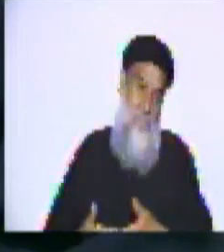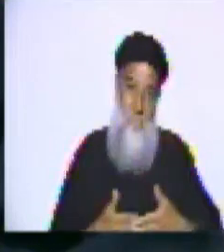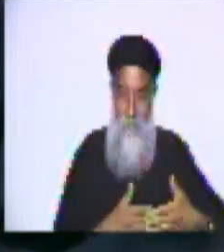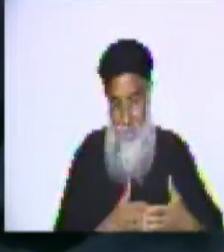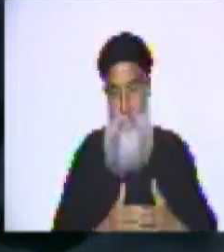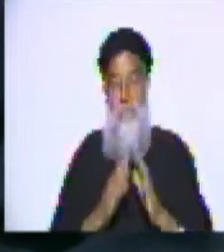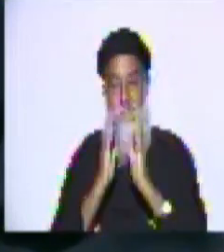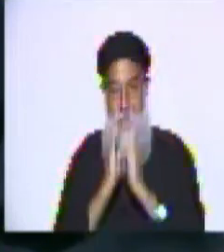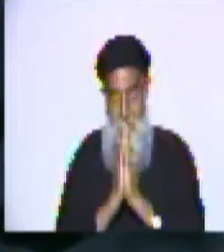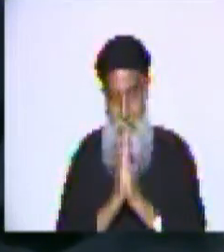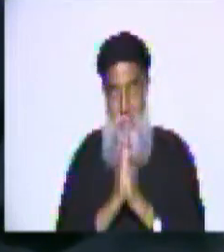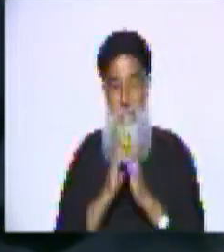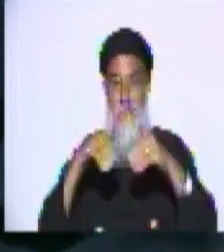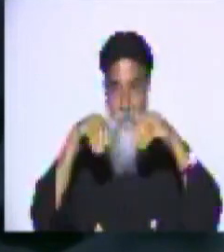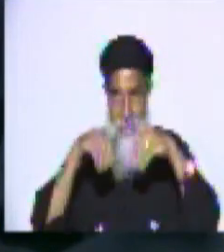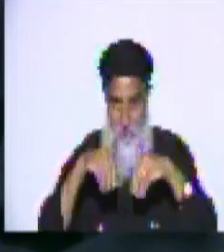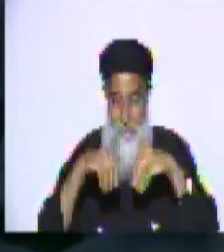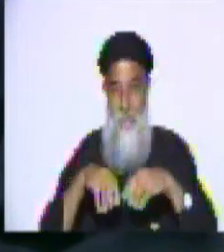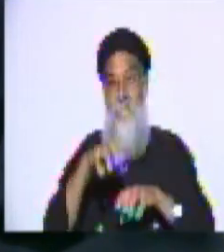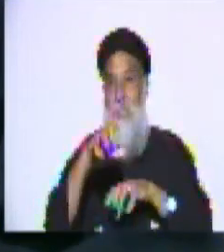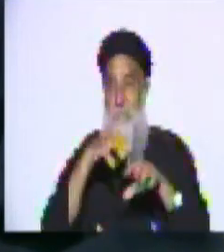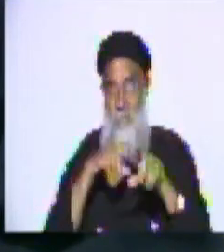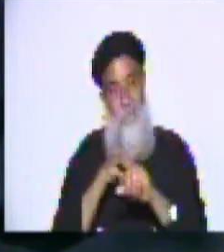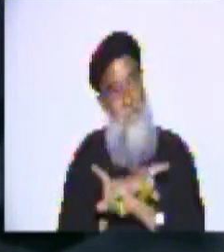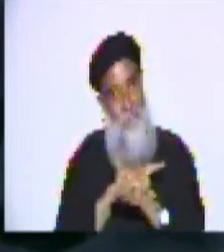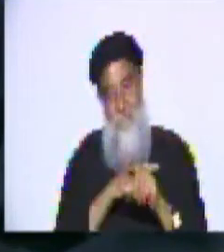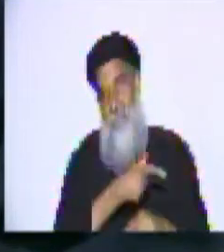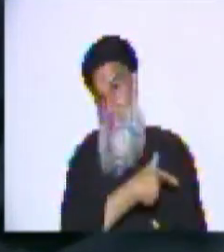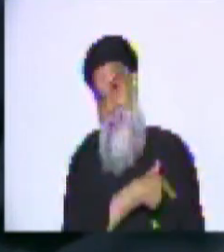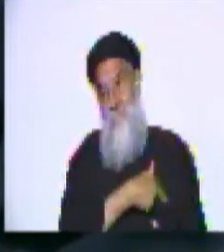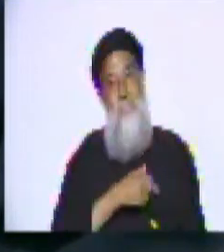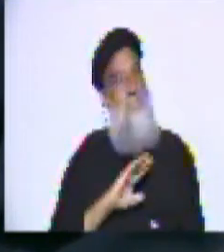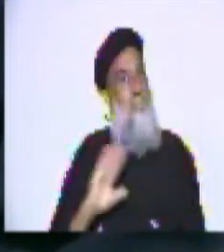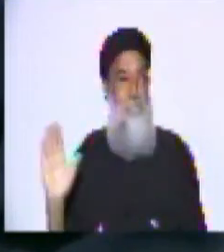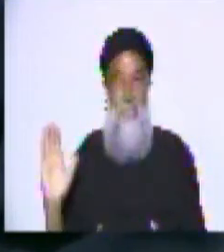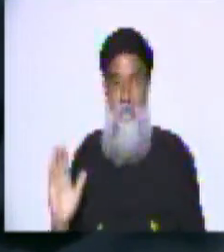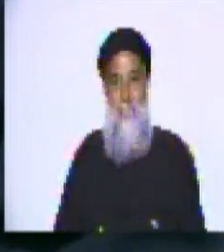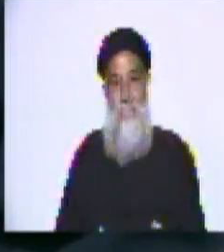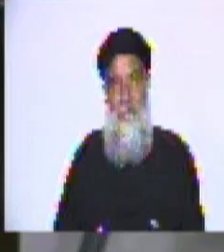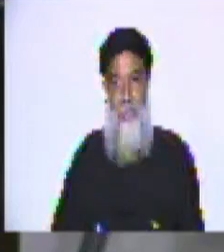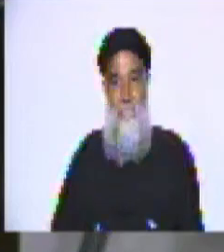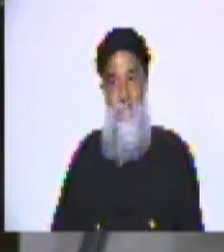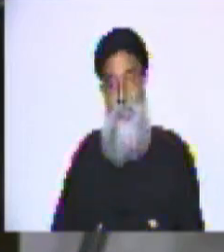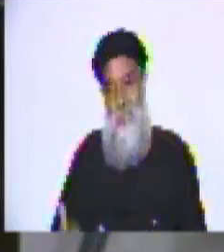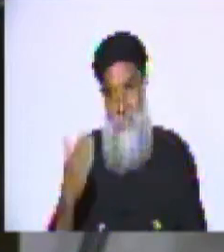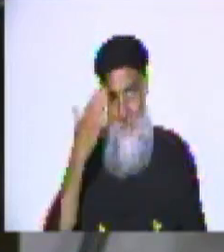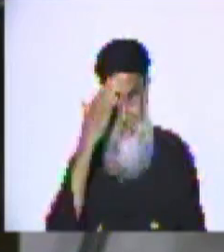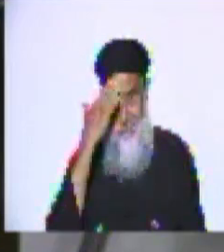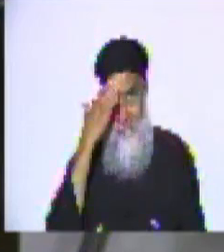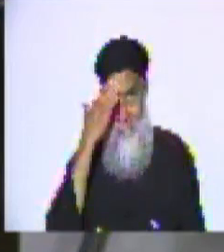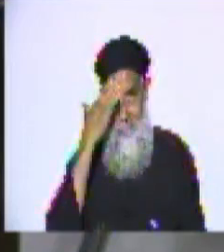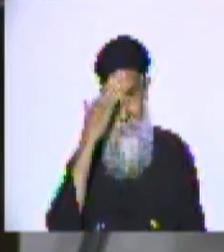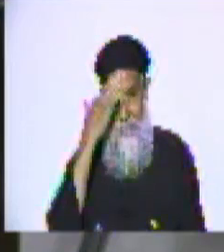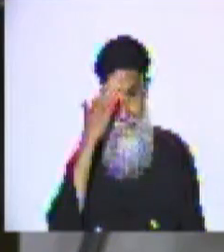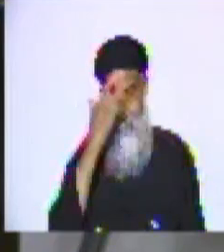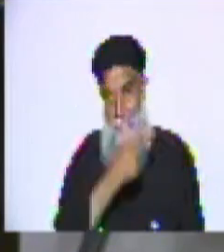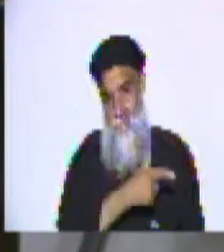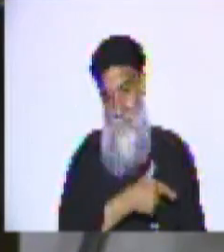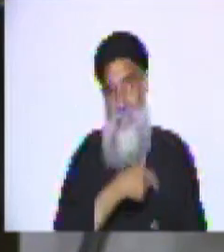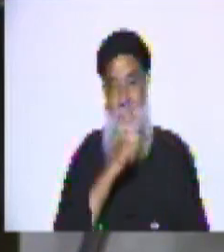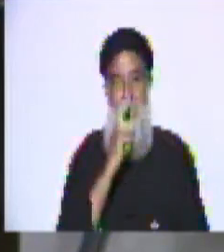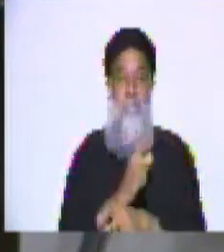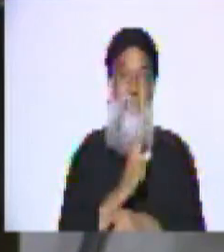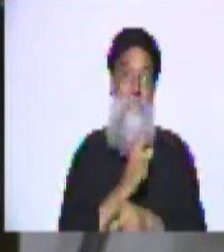يوحنا المعمدان او مريم مرقص. صح. نفس هي مجرد تسمية يعني. ده تكريم. وتكريم للآباء الرسل. مش